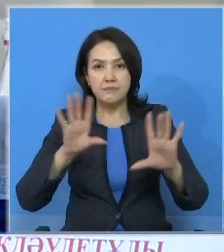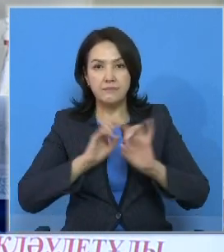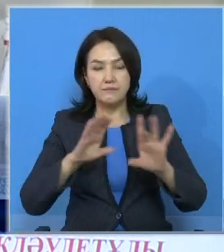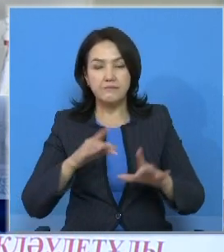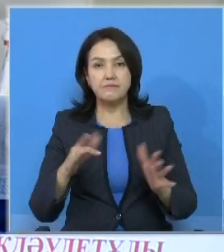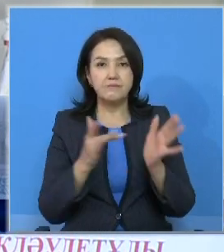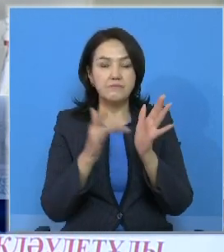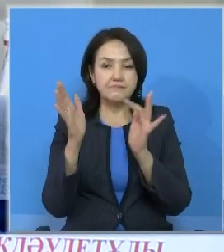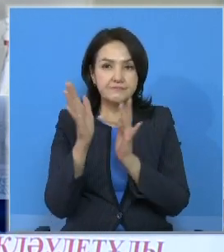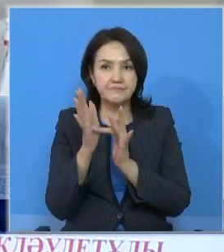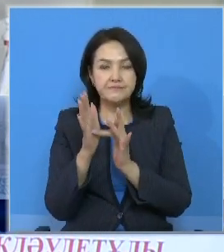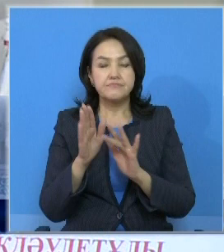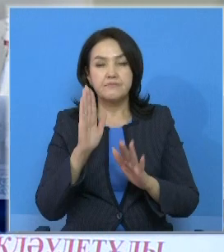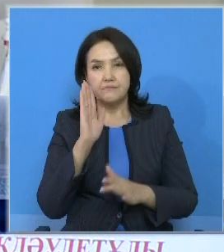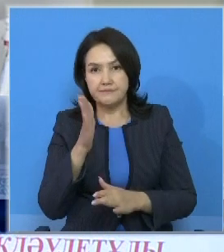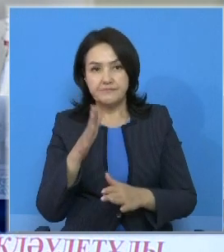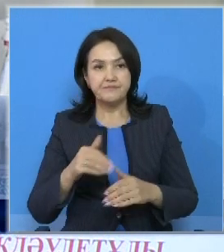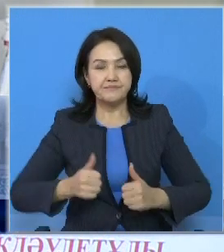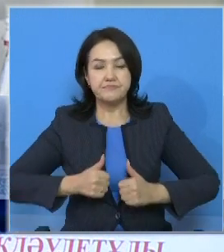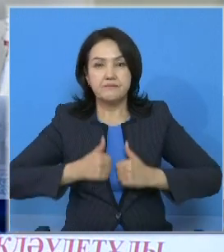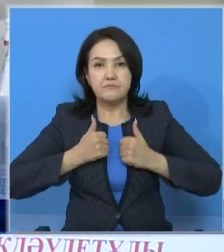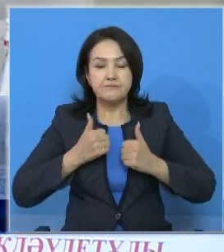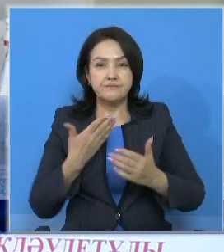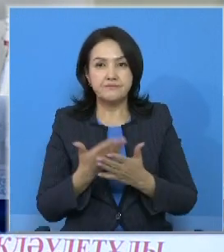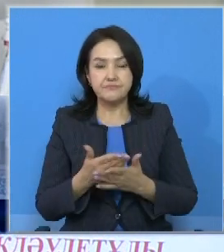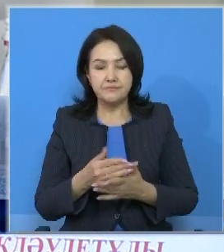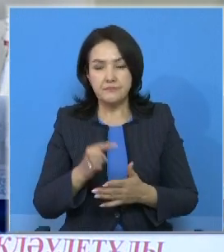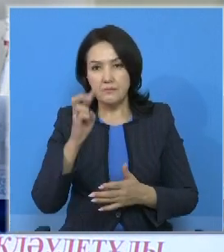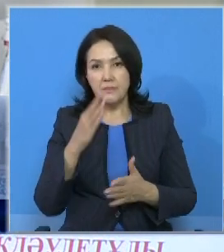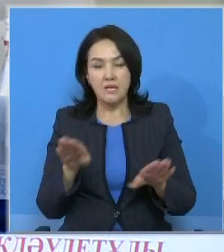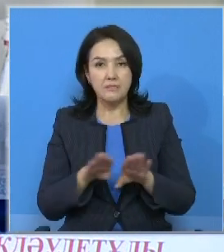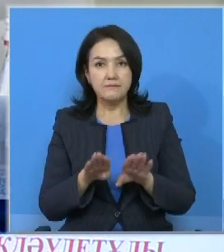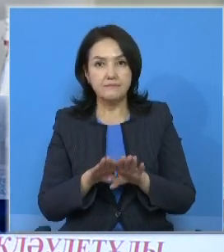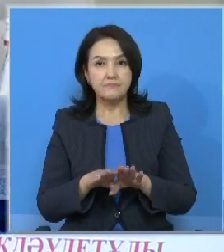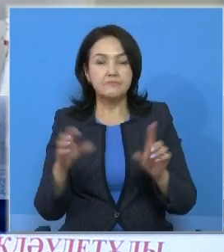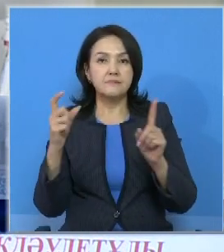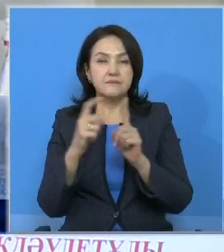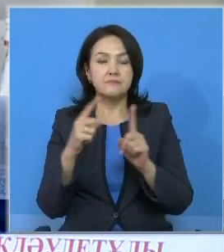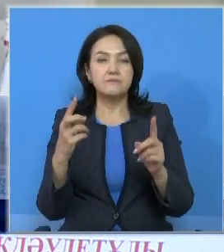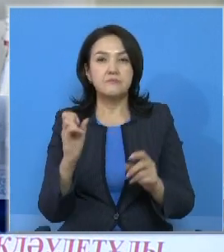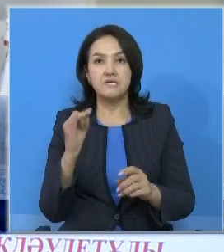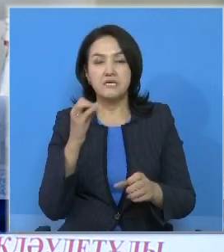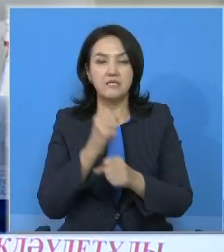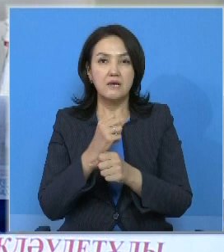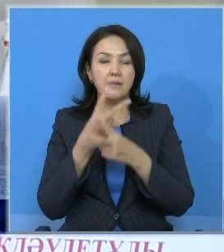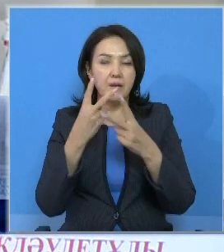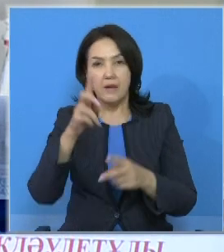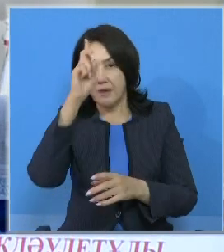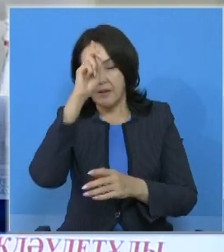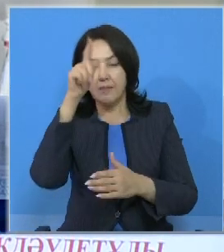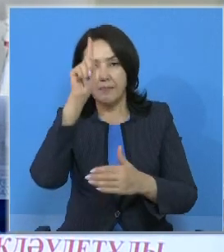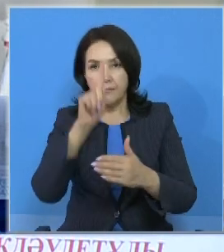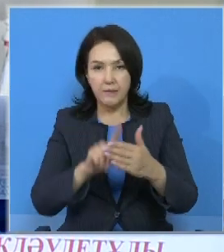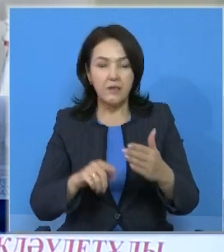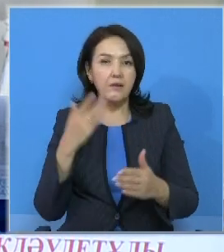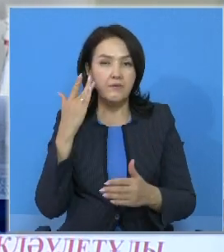церкви. Будем и дальше стараться придерживаться Божьих стандартов, словом и делом показывать свою веру в Бога.